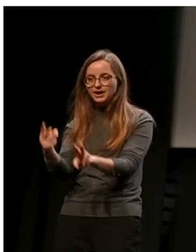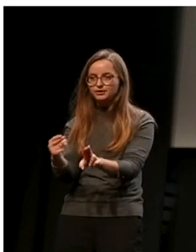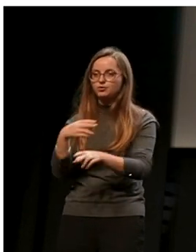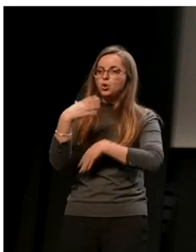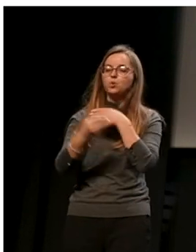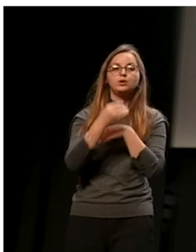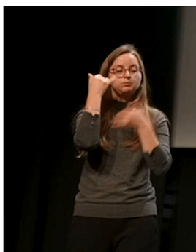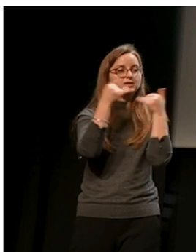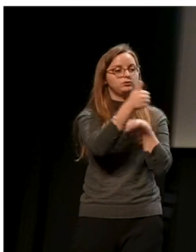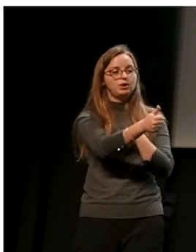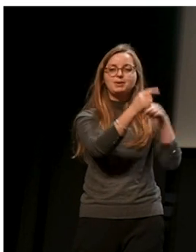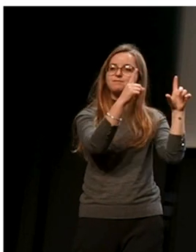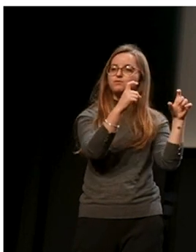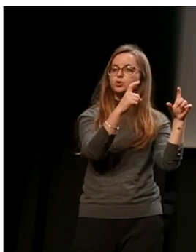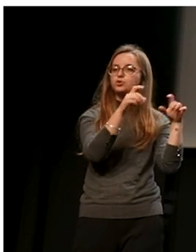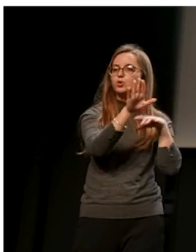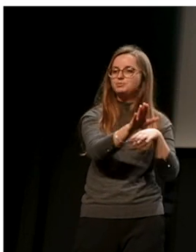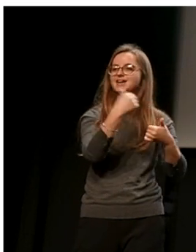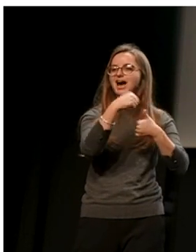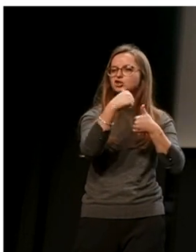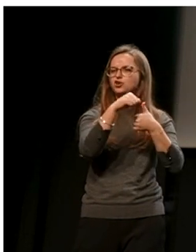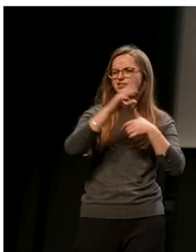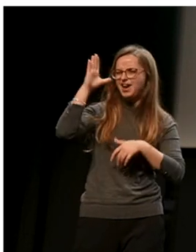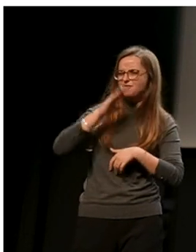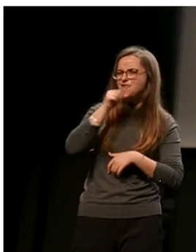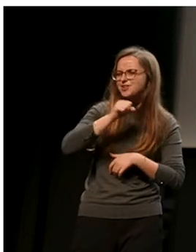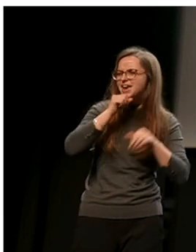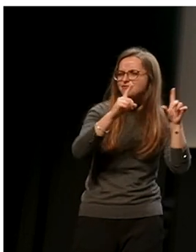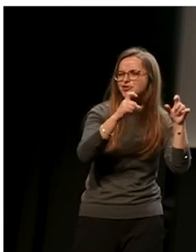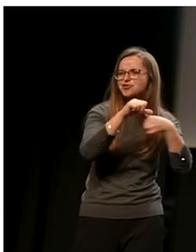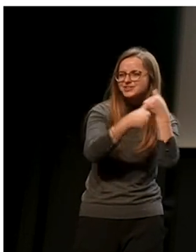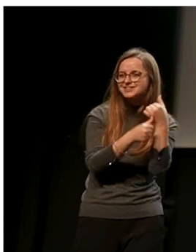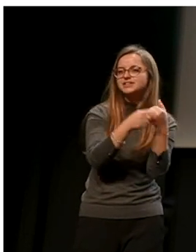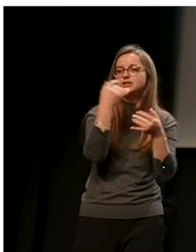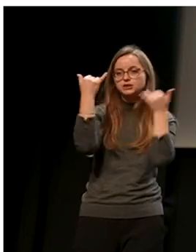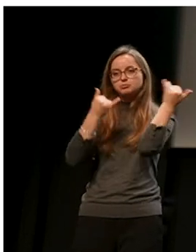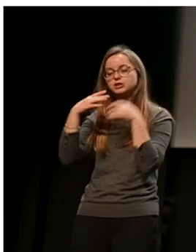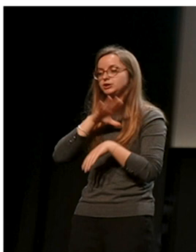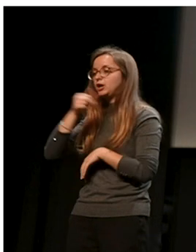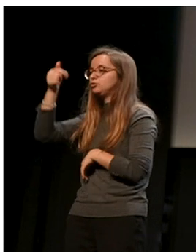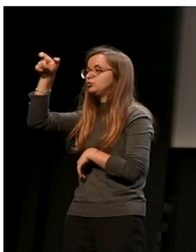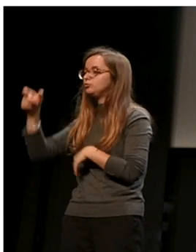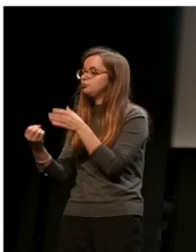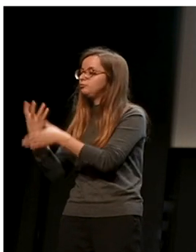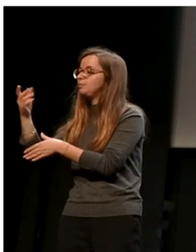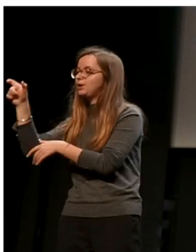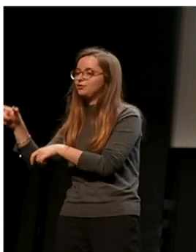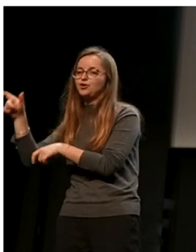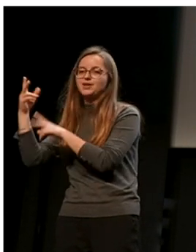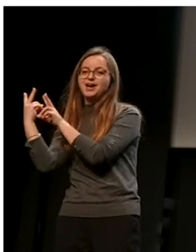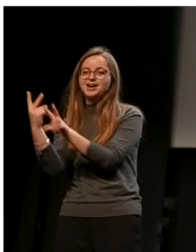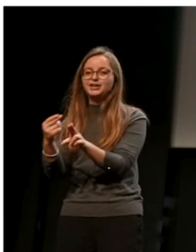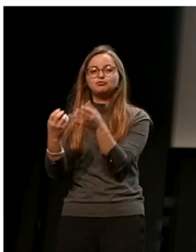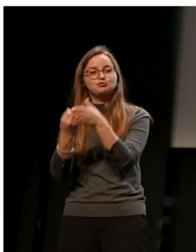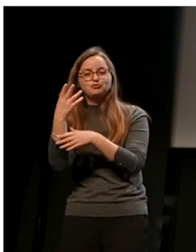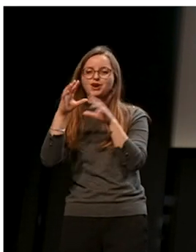qui arrivent dans. Non, mais 5 secondes juste, s'il vous plaît. Donc, qui arrive avec la démocratisation, plus d'argentique, plus de Polaroid, plus de